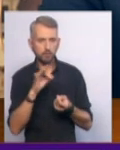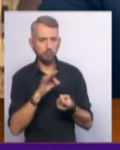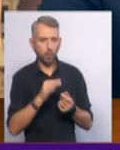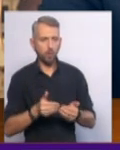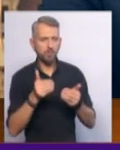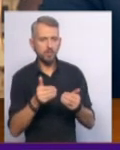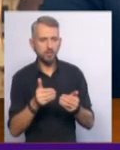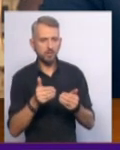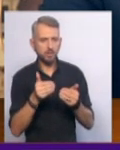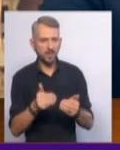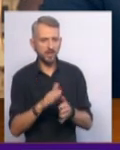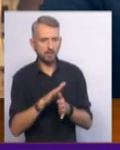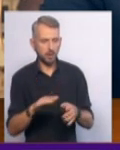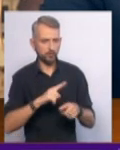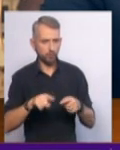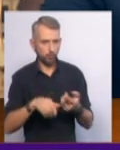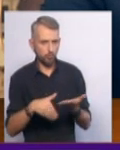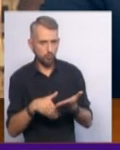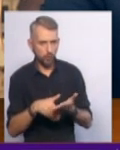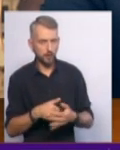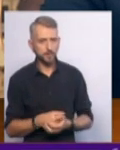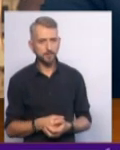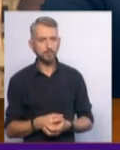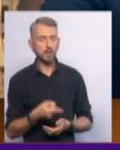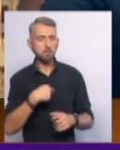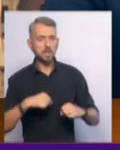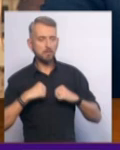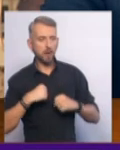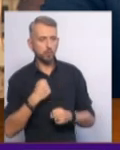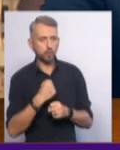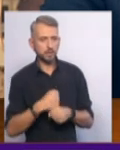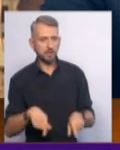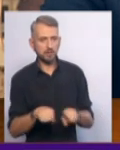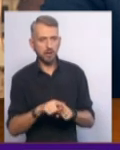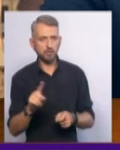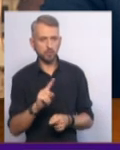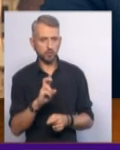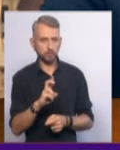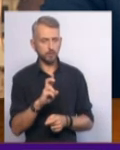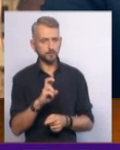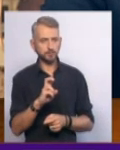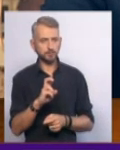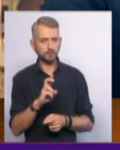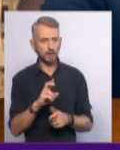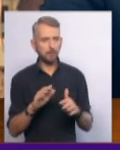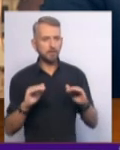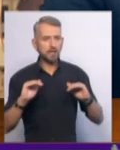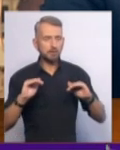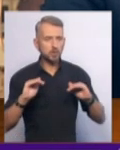швидкої допомоги. Ми намагаємось зробити таким чином, щоб ну,